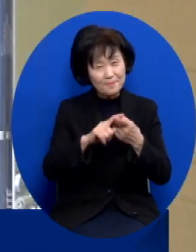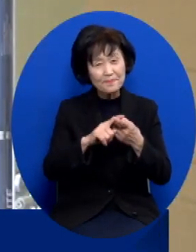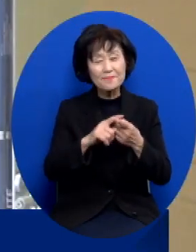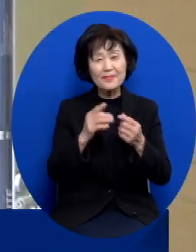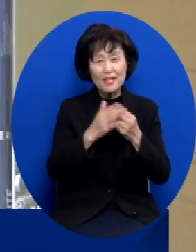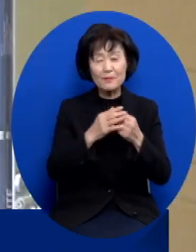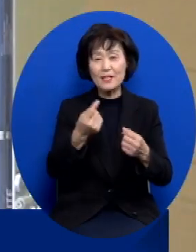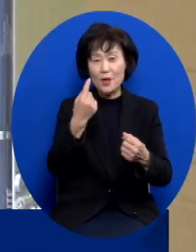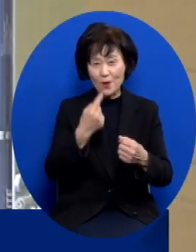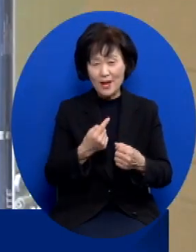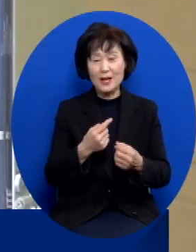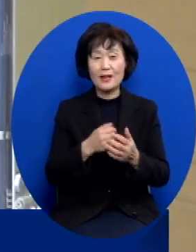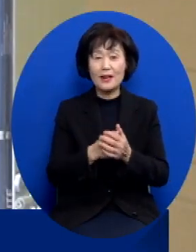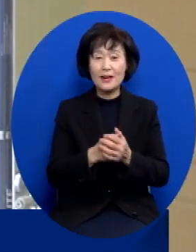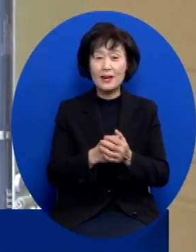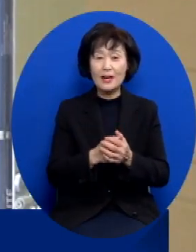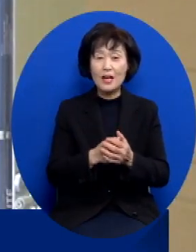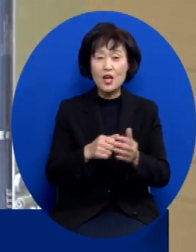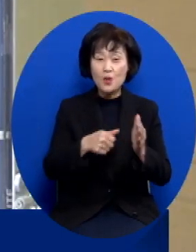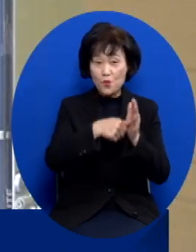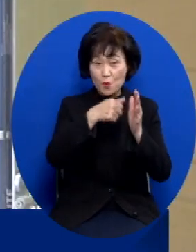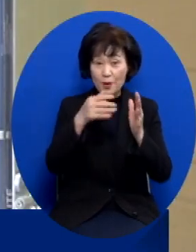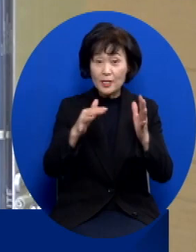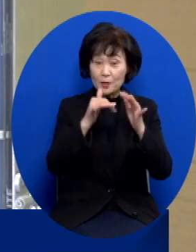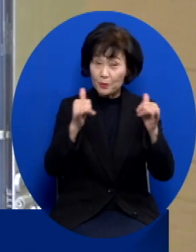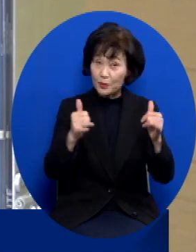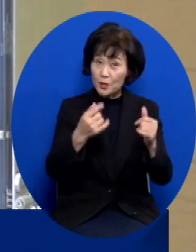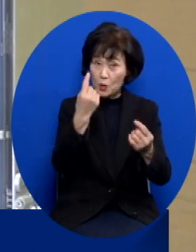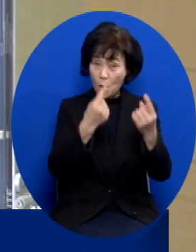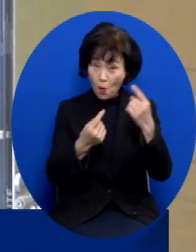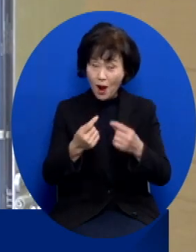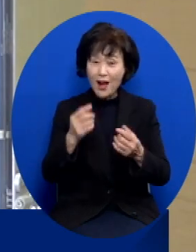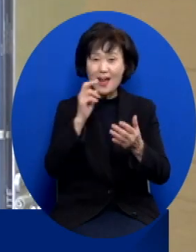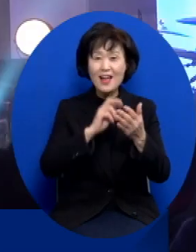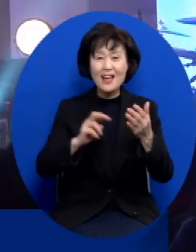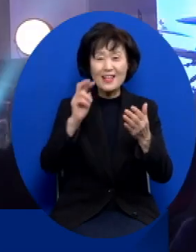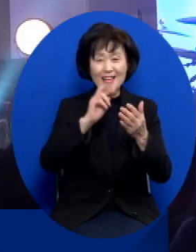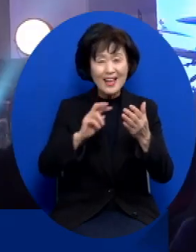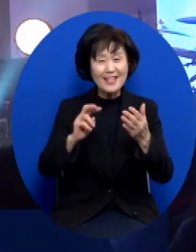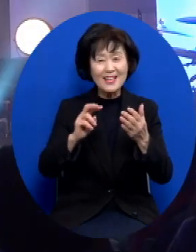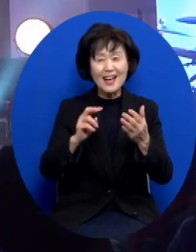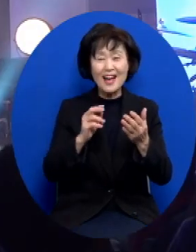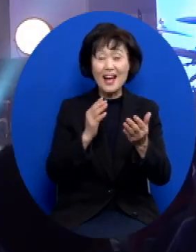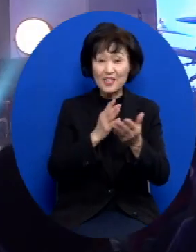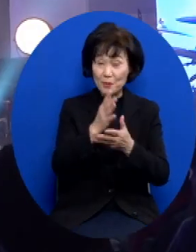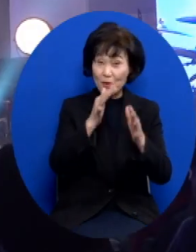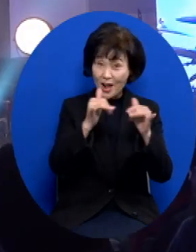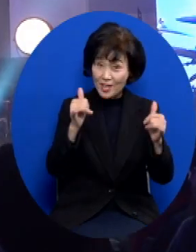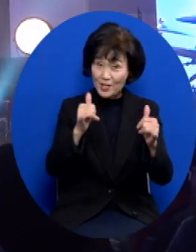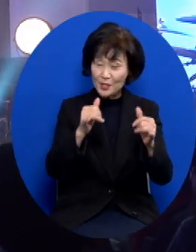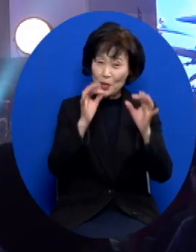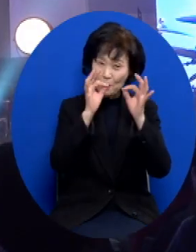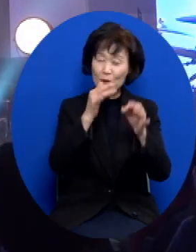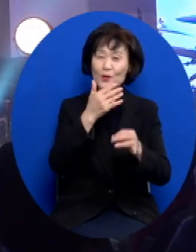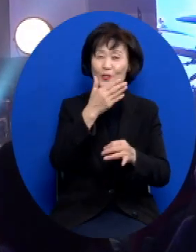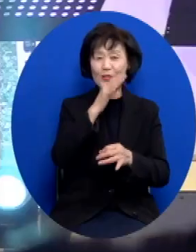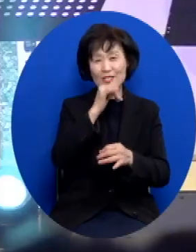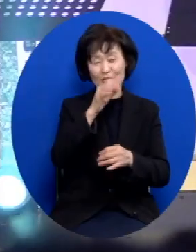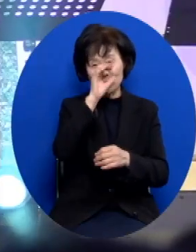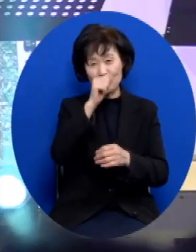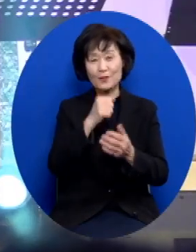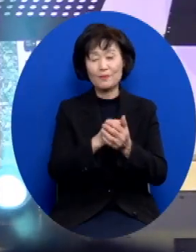오시고 찬양 사역하시는 분들 많이 오셔서 재밌을 것 같아요. 문화사역의 최전방에 있는